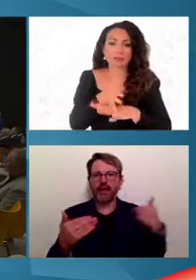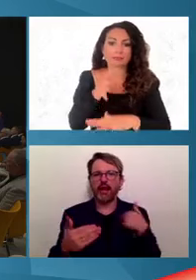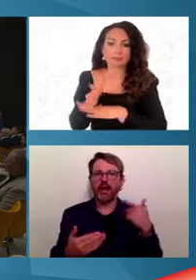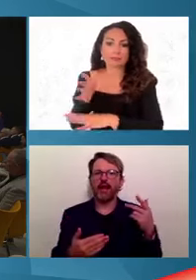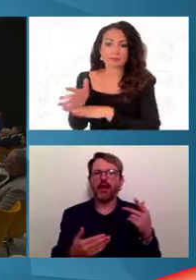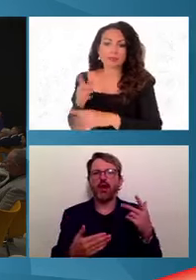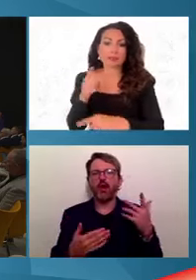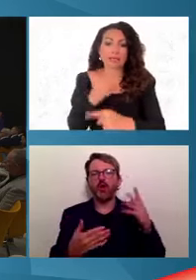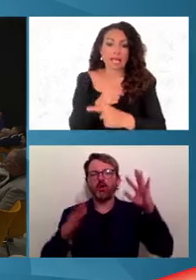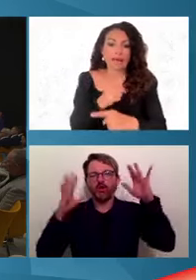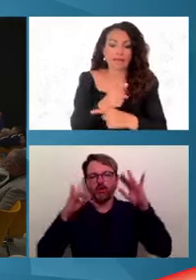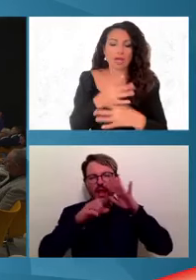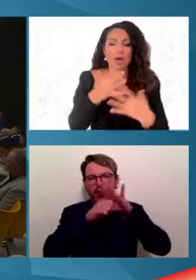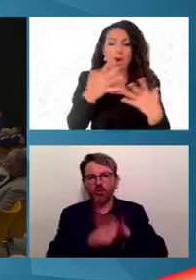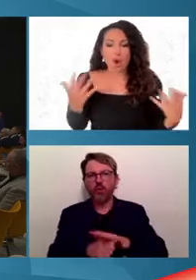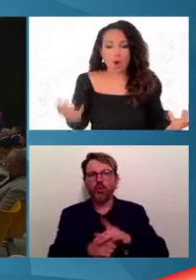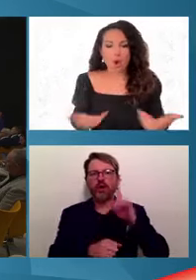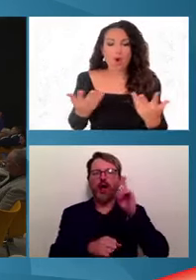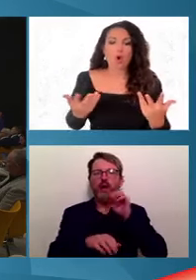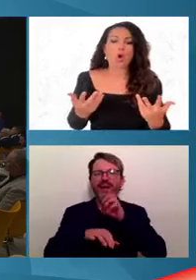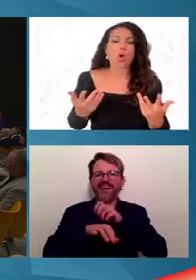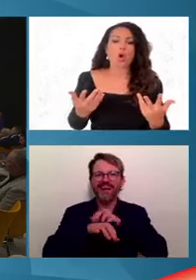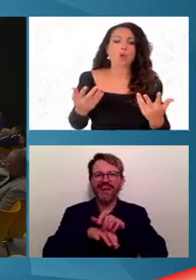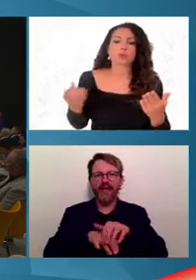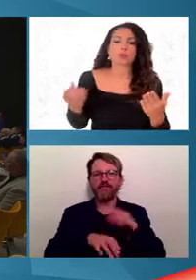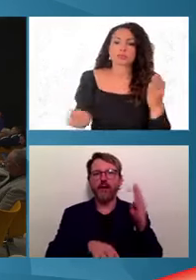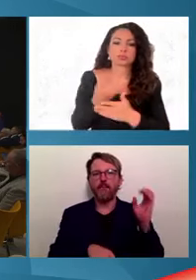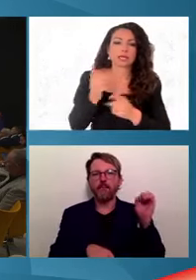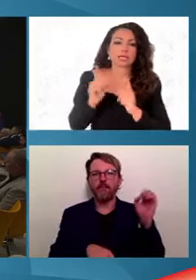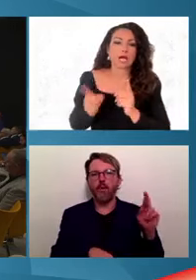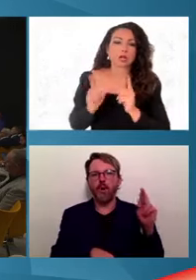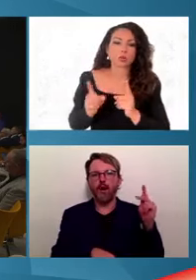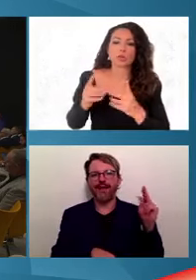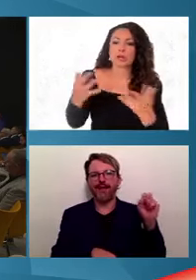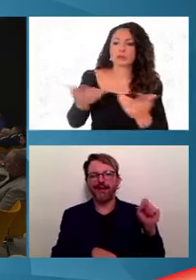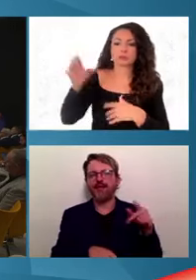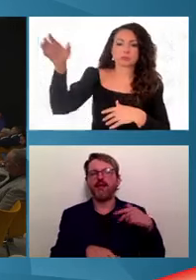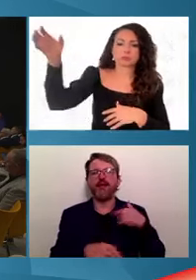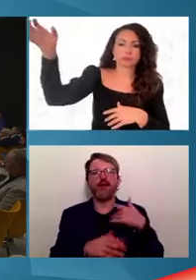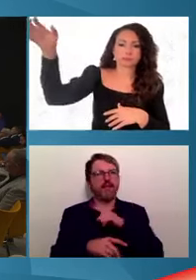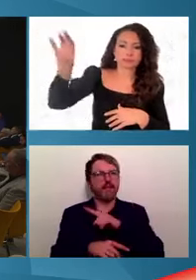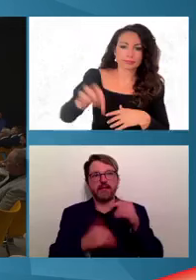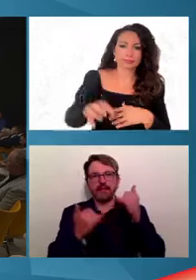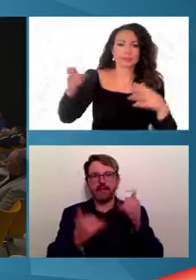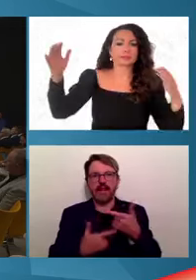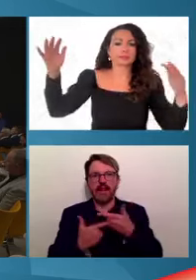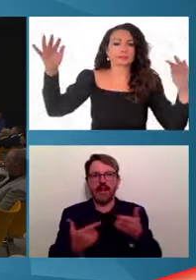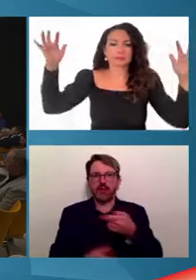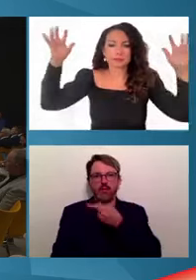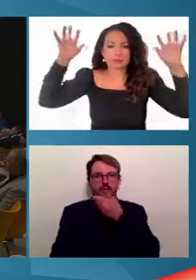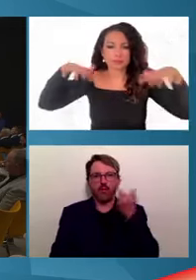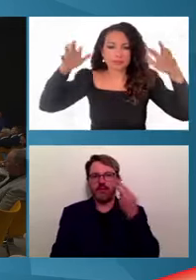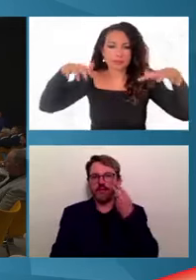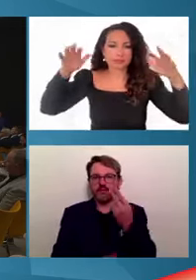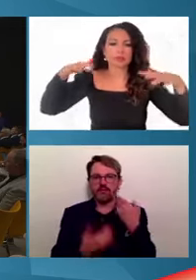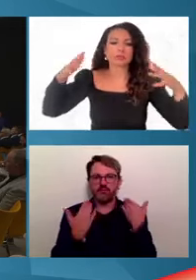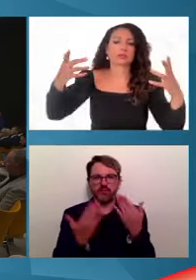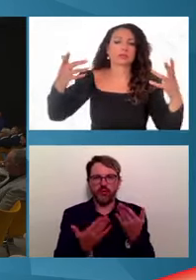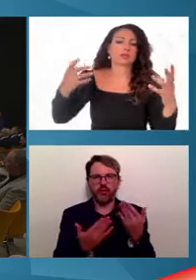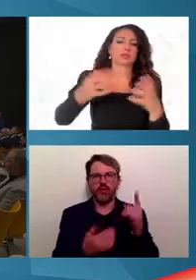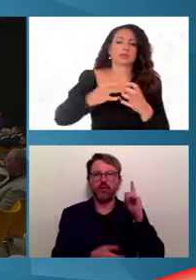Schneedruckschäden, die Borkenkäfersituation, Dinge, die in diesem Ausmaß dieses Land noch nicht gesehen hat, aber vor allem auch eine Reihe